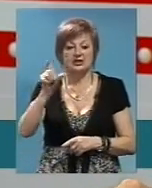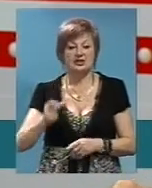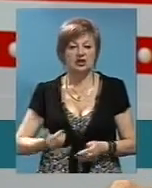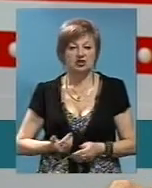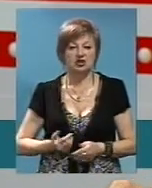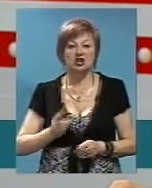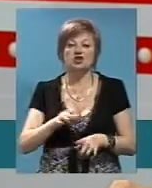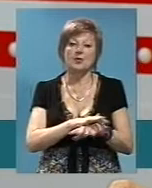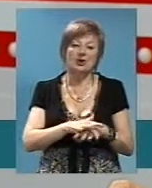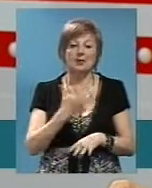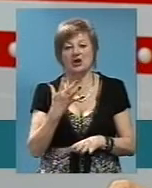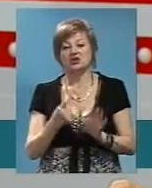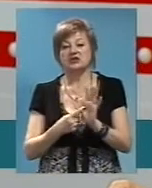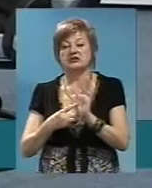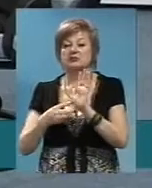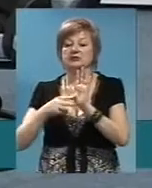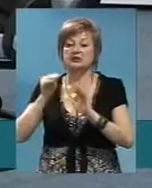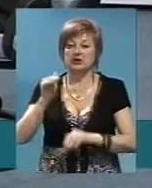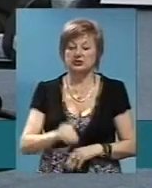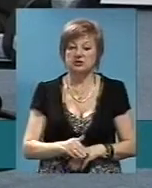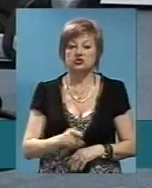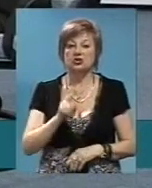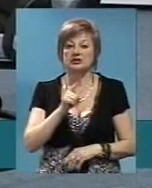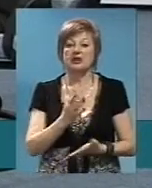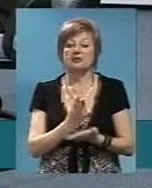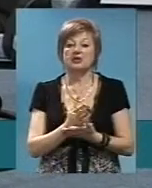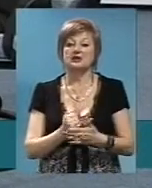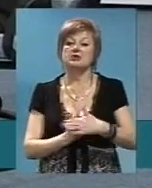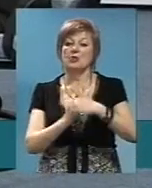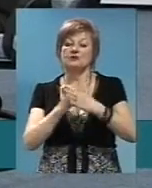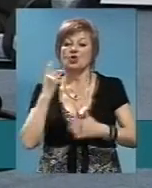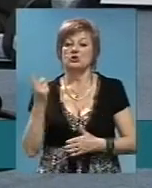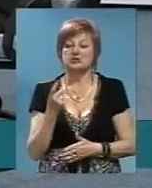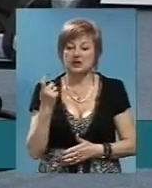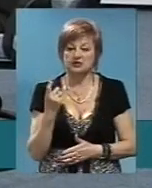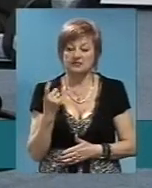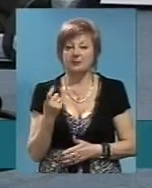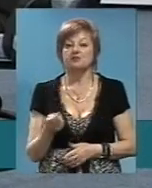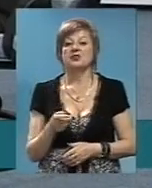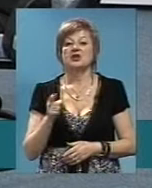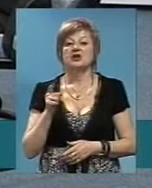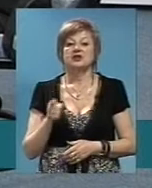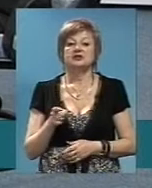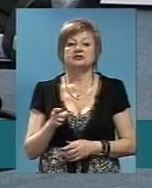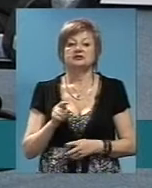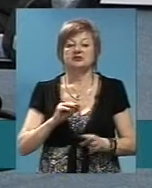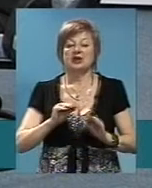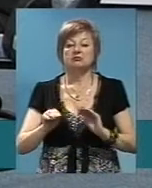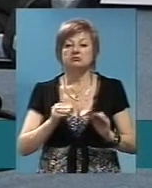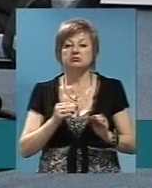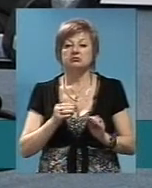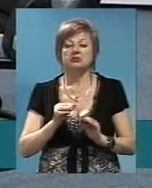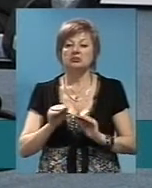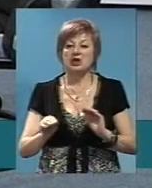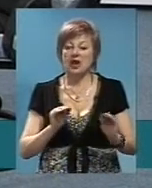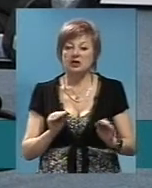громади, які мають 5, 6, 7 тисяч, тому що там є базове господарство, там легалізація майже повністю